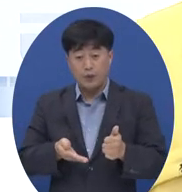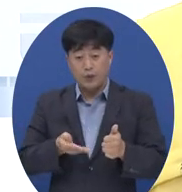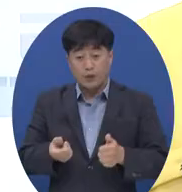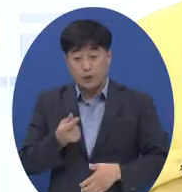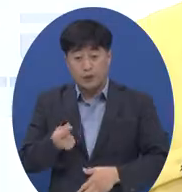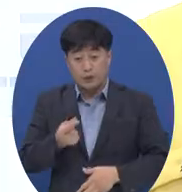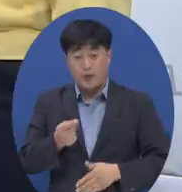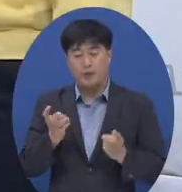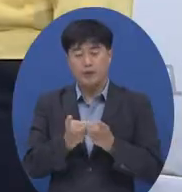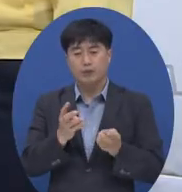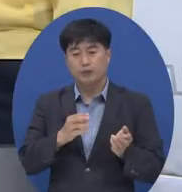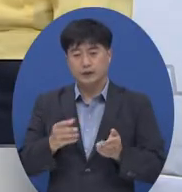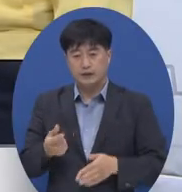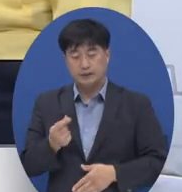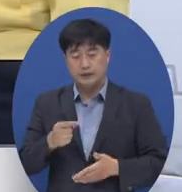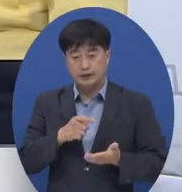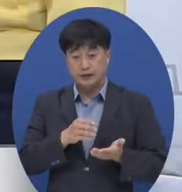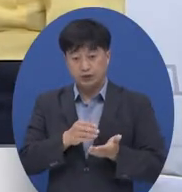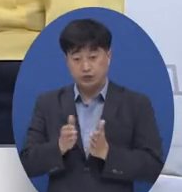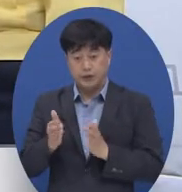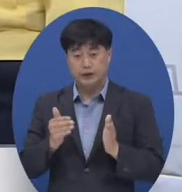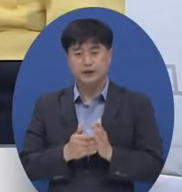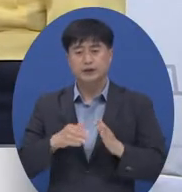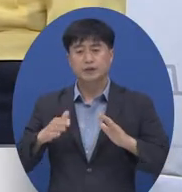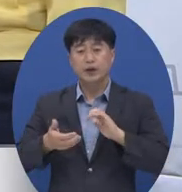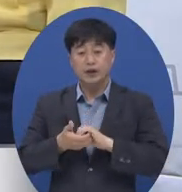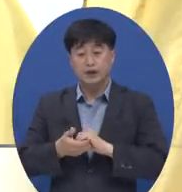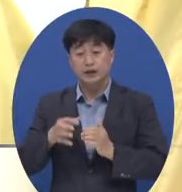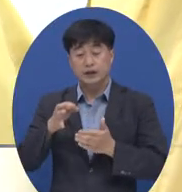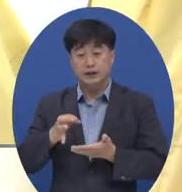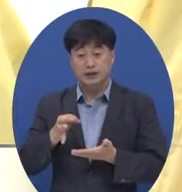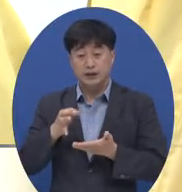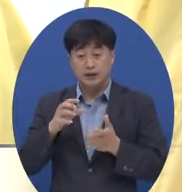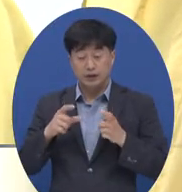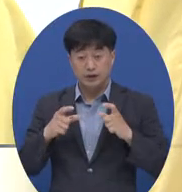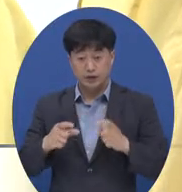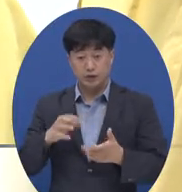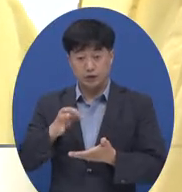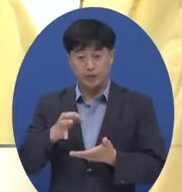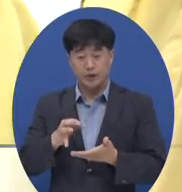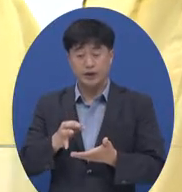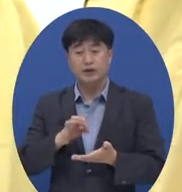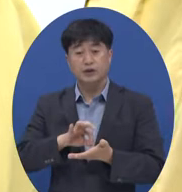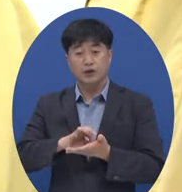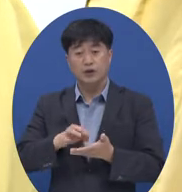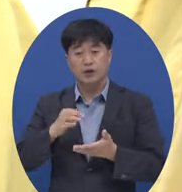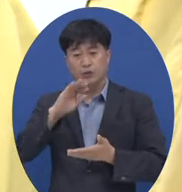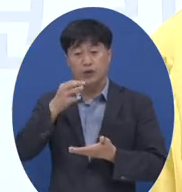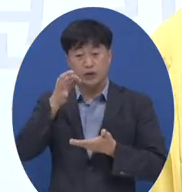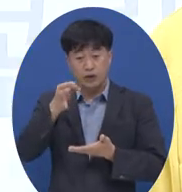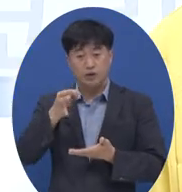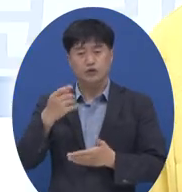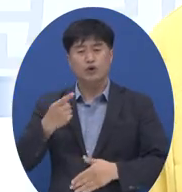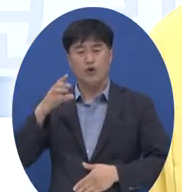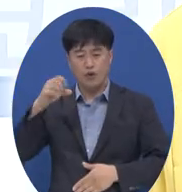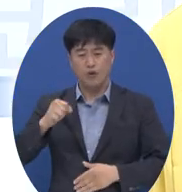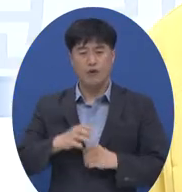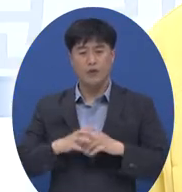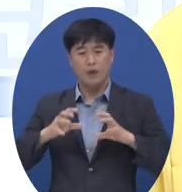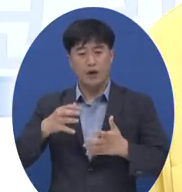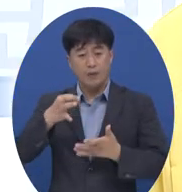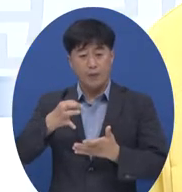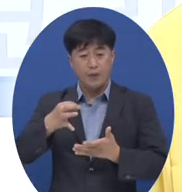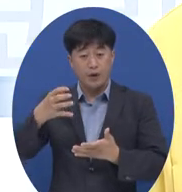긴급하게 마련했습니다. 경기도가 이번 한정판 지역화폐 지급에 들이는 예산은 총 1,000억 원입니다. 국비